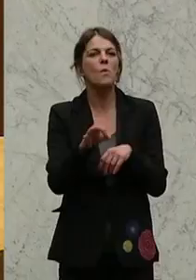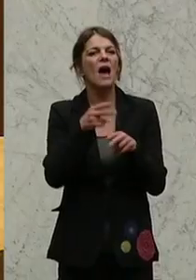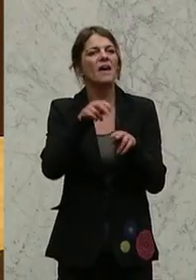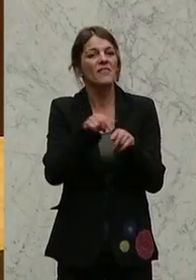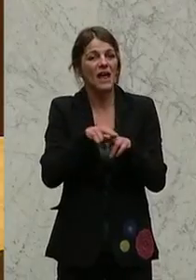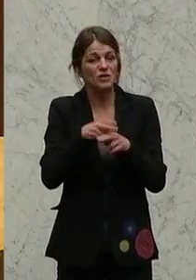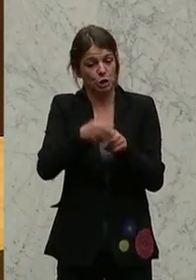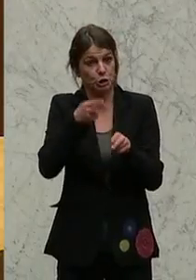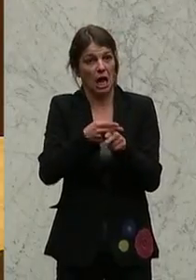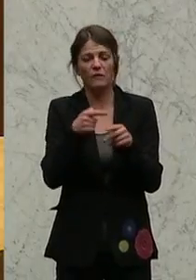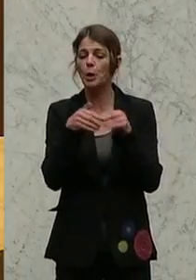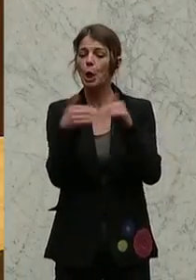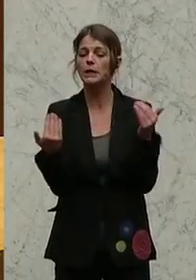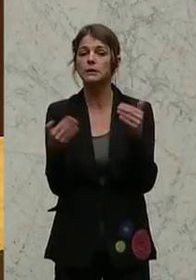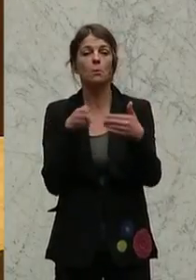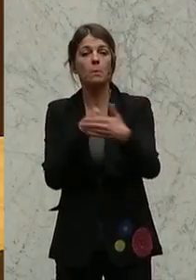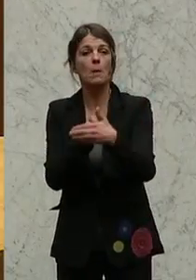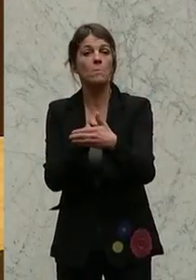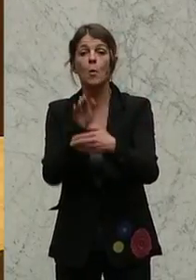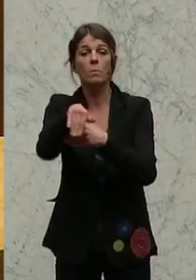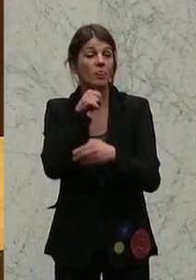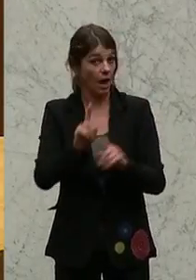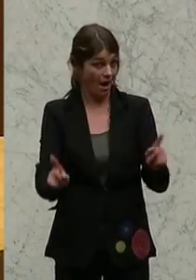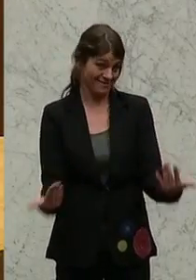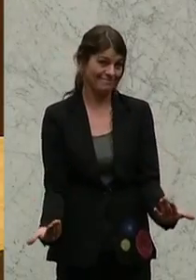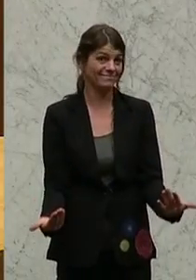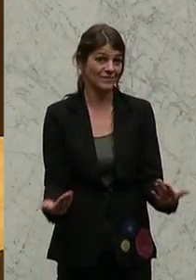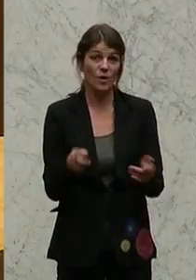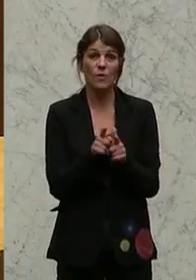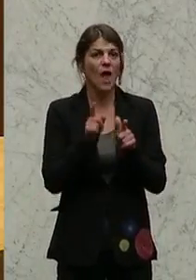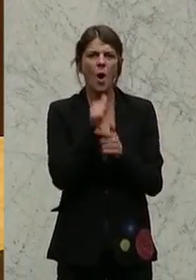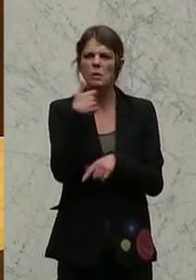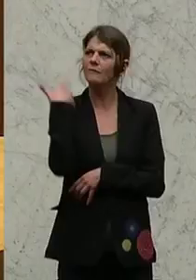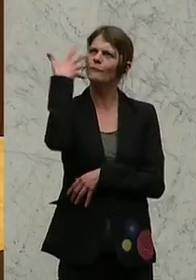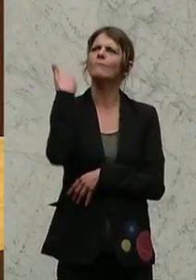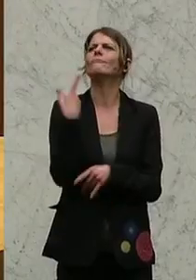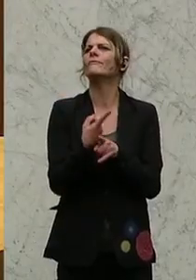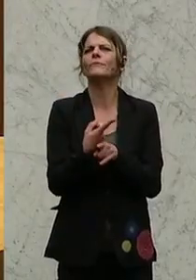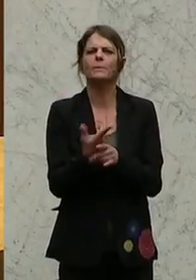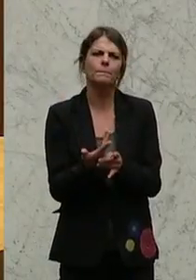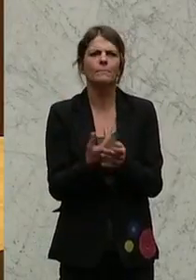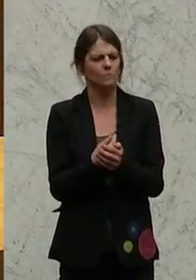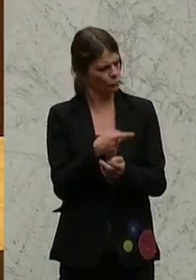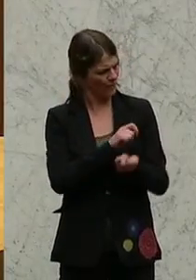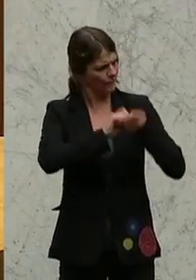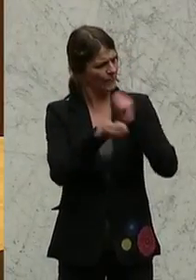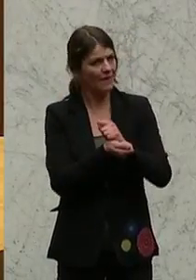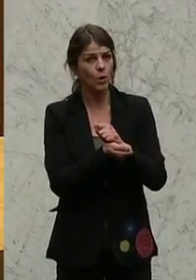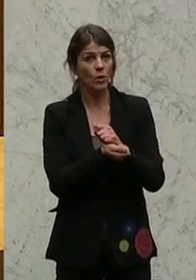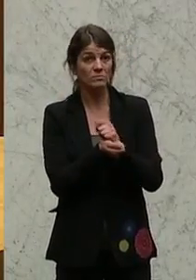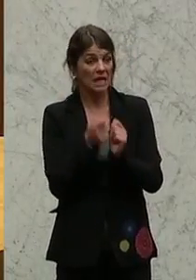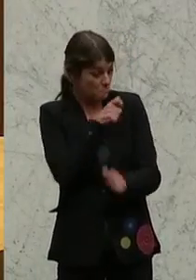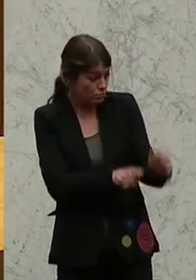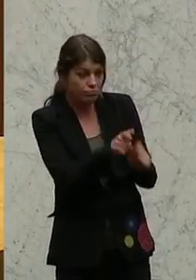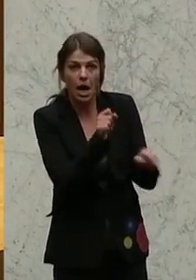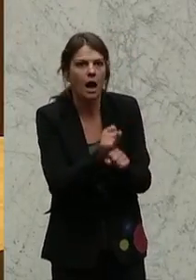nationalstaatlichen Grenzen endet. Und auch nicht der Illusion hingeben, dass wir diese Veränderungen gänzlich